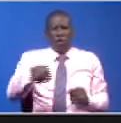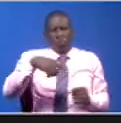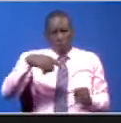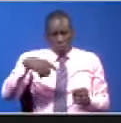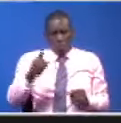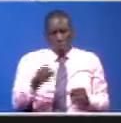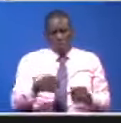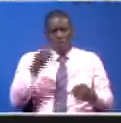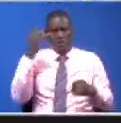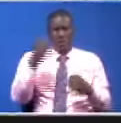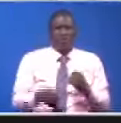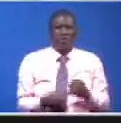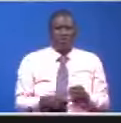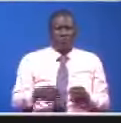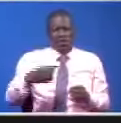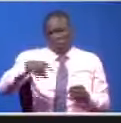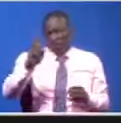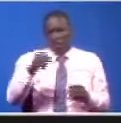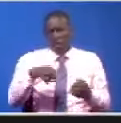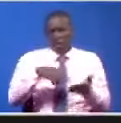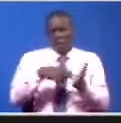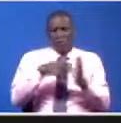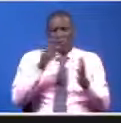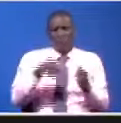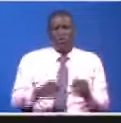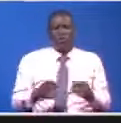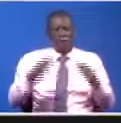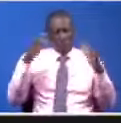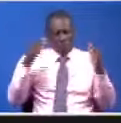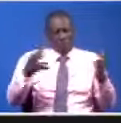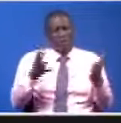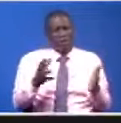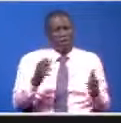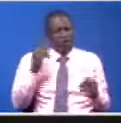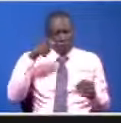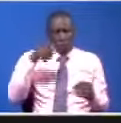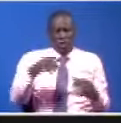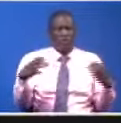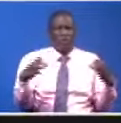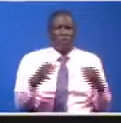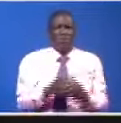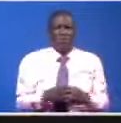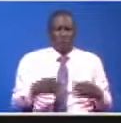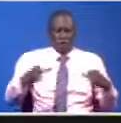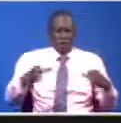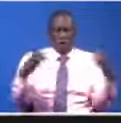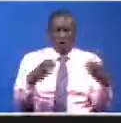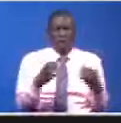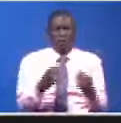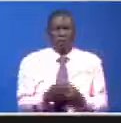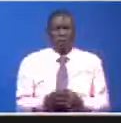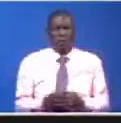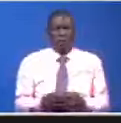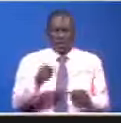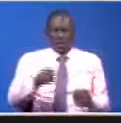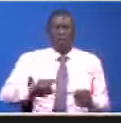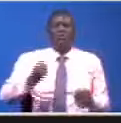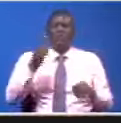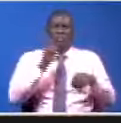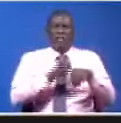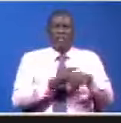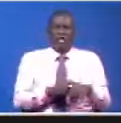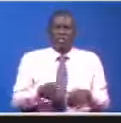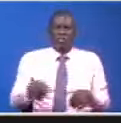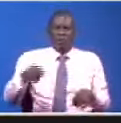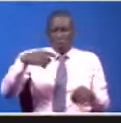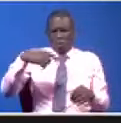tukapata ushindi katika hii finali. Ushindi huo unamaanisha kitu kikubwa sana kwa hii klabu yetu. Juu, this is the first